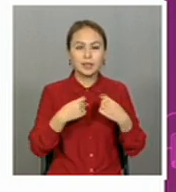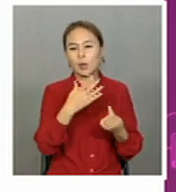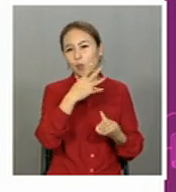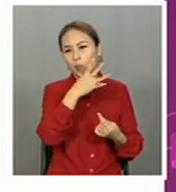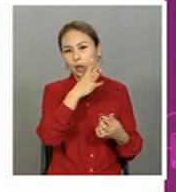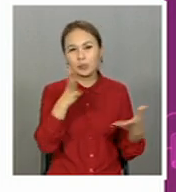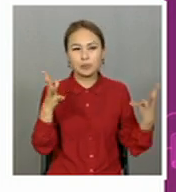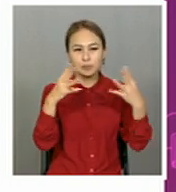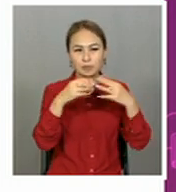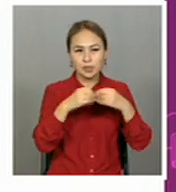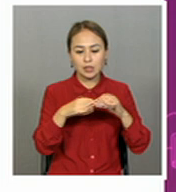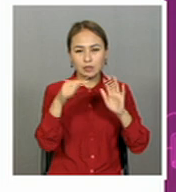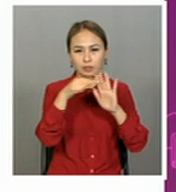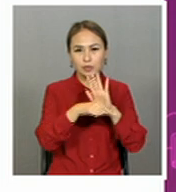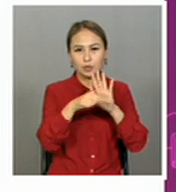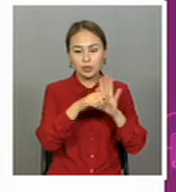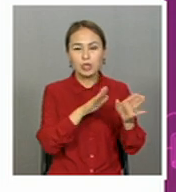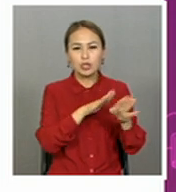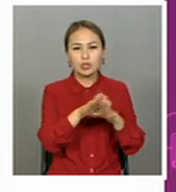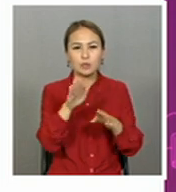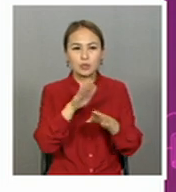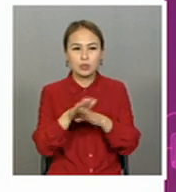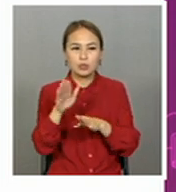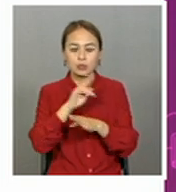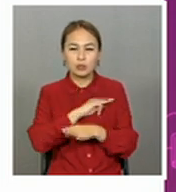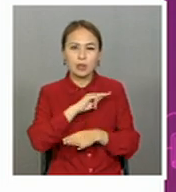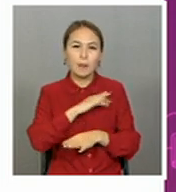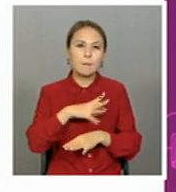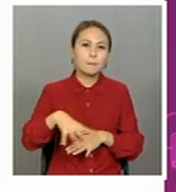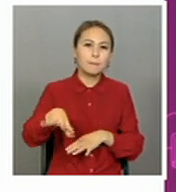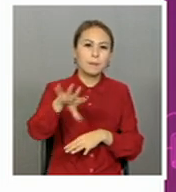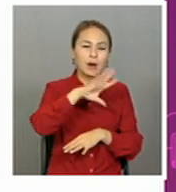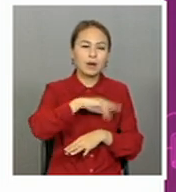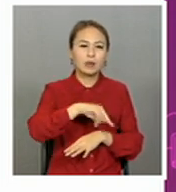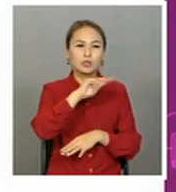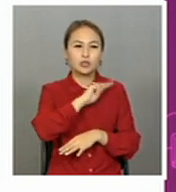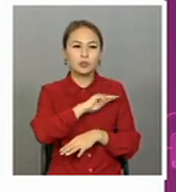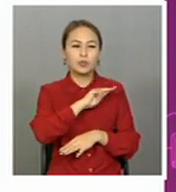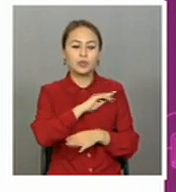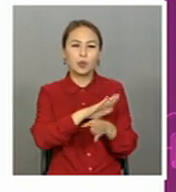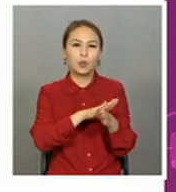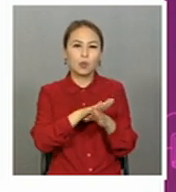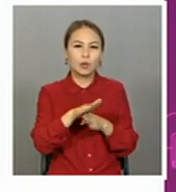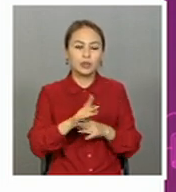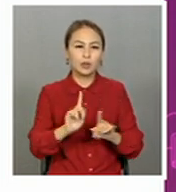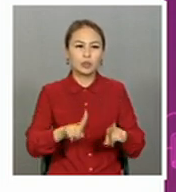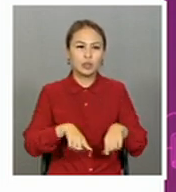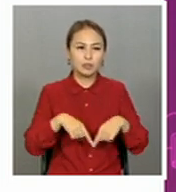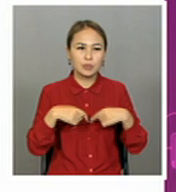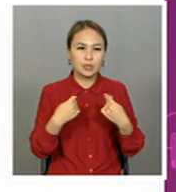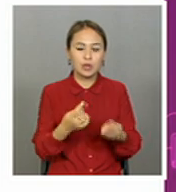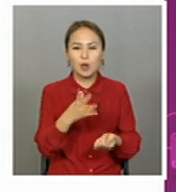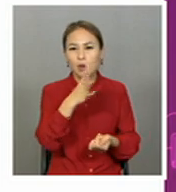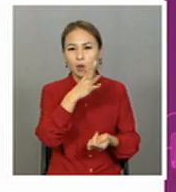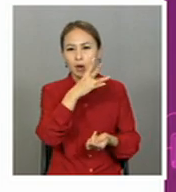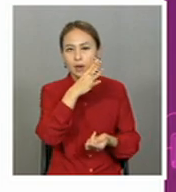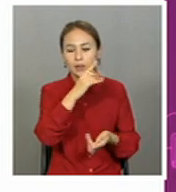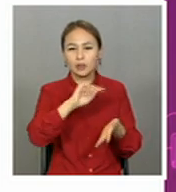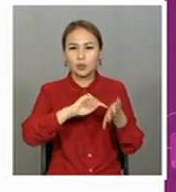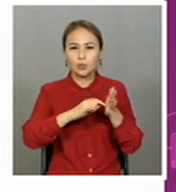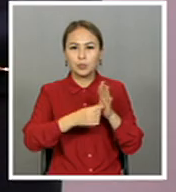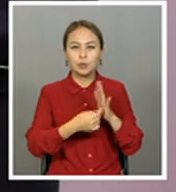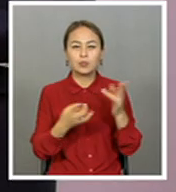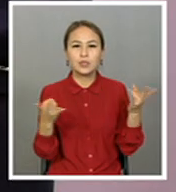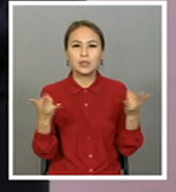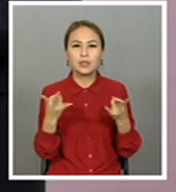бірлігі ішінде орындалған жұмысты, барлық жұмысты орындауға жіберген уақытқа көбейтуіміз